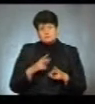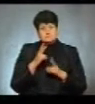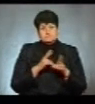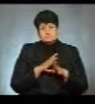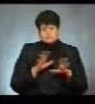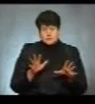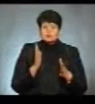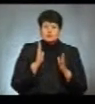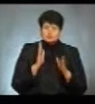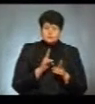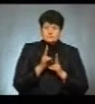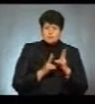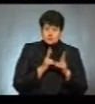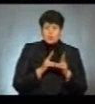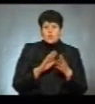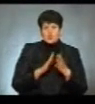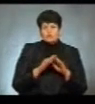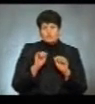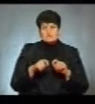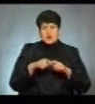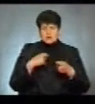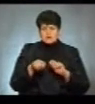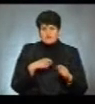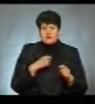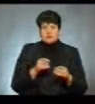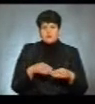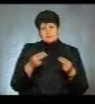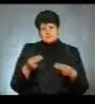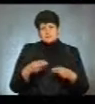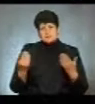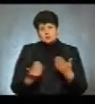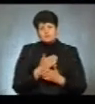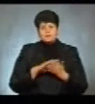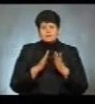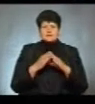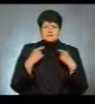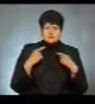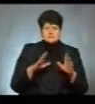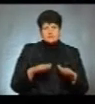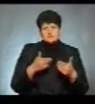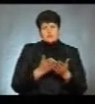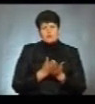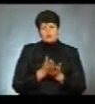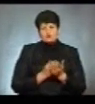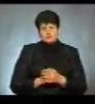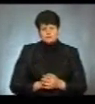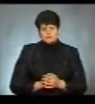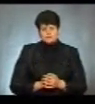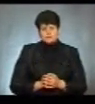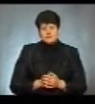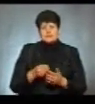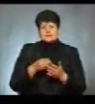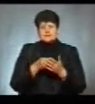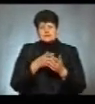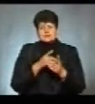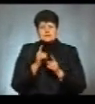Якщо ж будуть, то угоду можна буде розірвати і укласти новий договір з іншим постачальником послуг. Тарифи та зміни